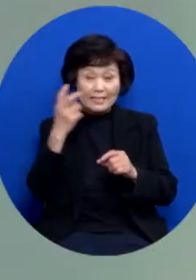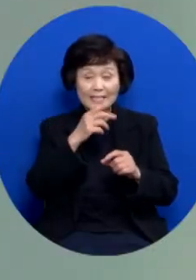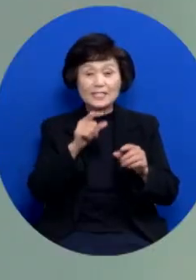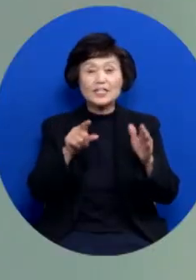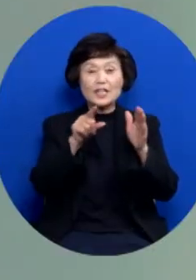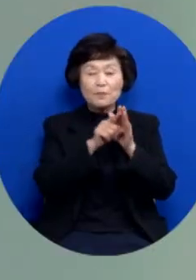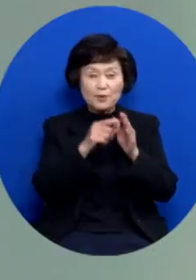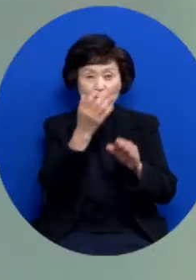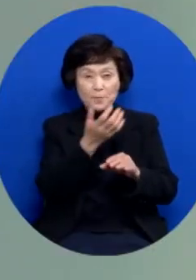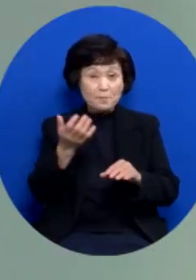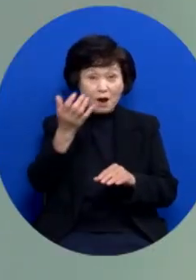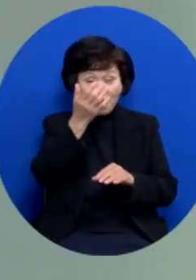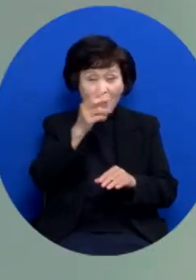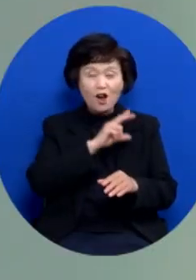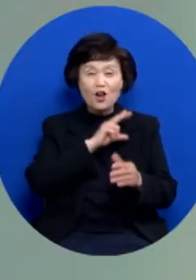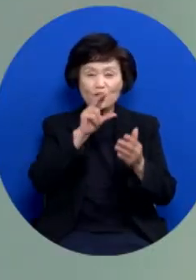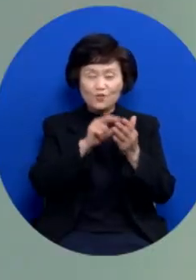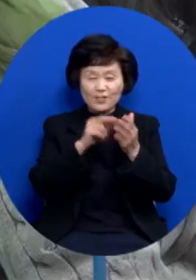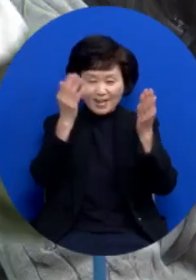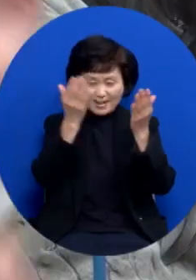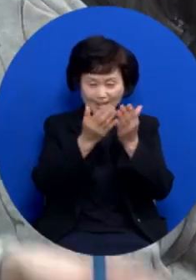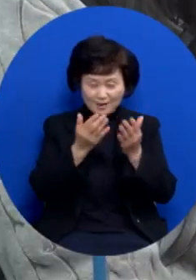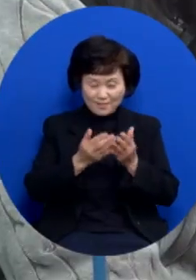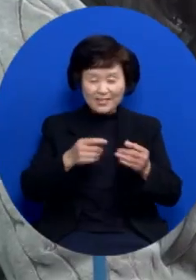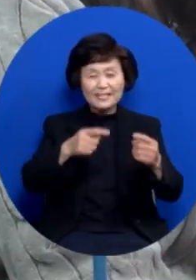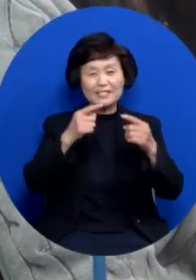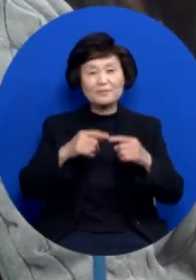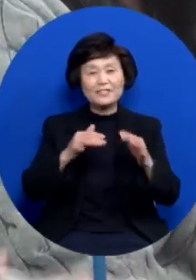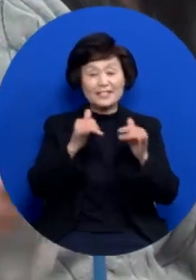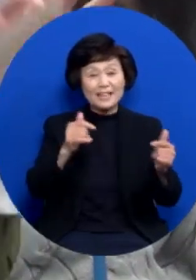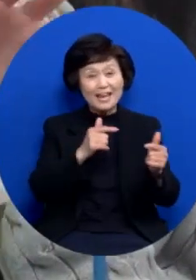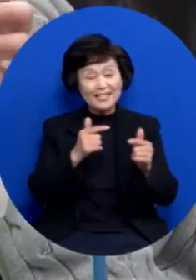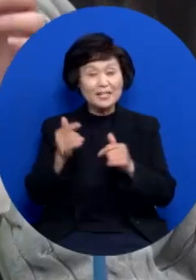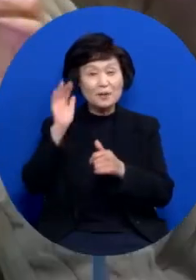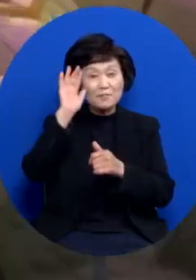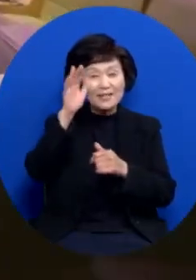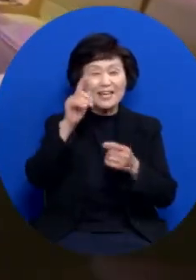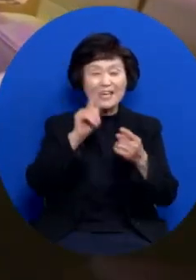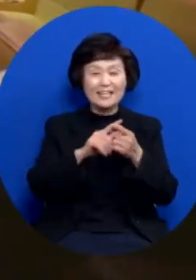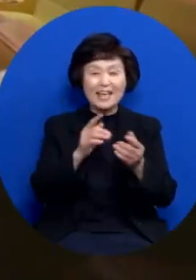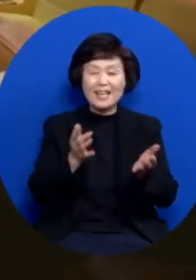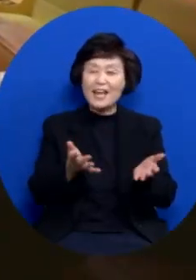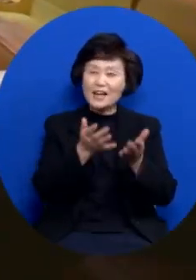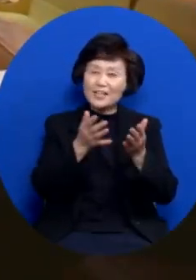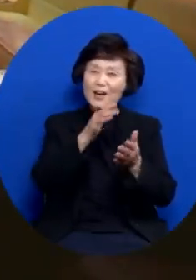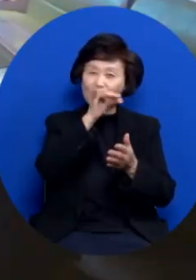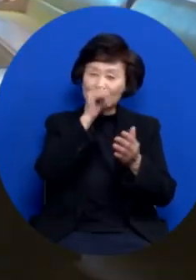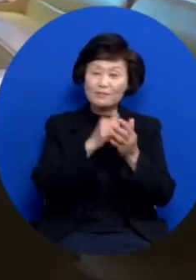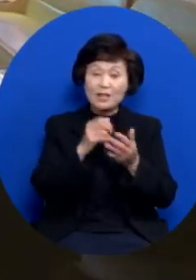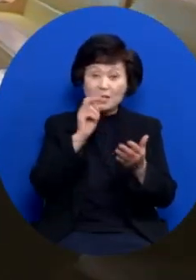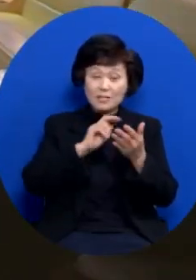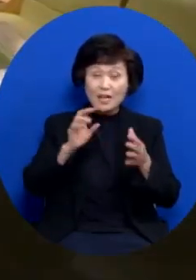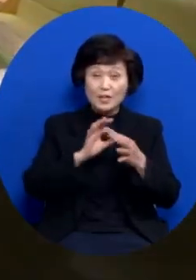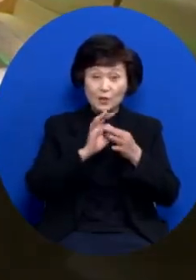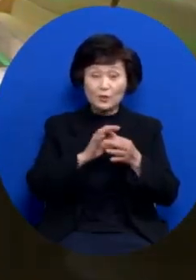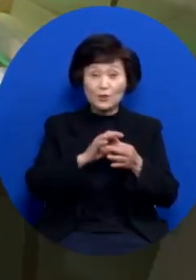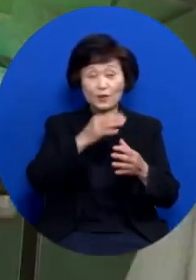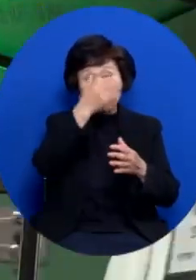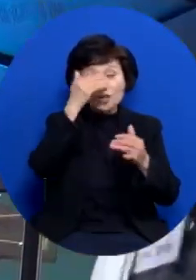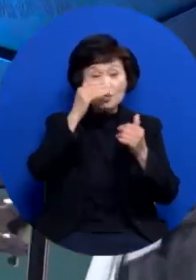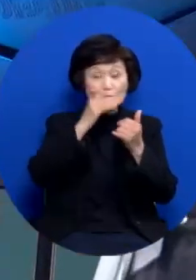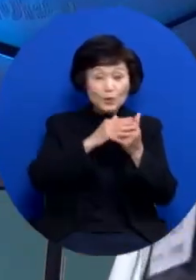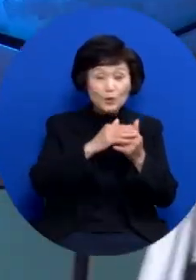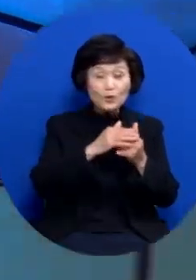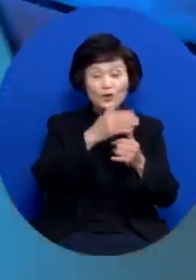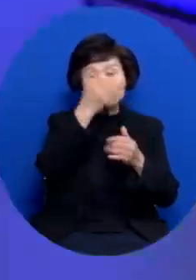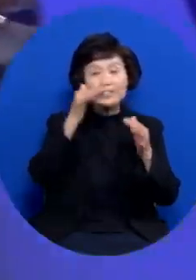목사는 주제에 맞는 설교로 참석자들의 미래를 응원하고 격려했습니다. 찬양을 통해 청소년, 청년들의 신앙